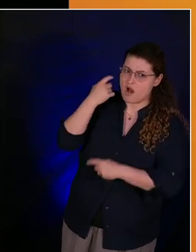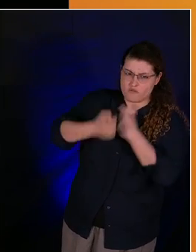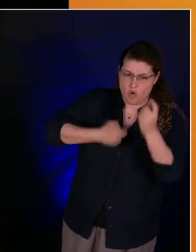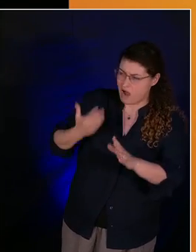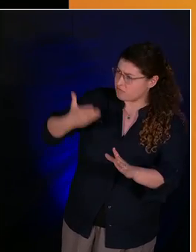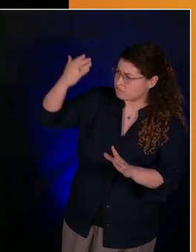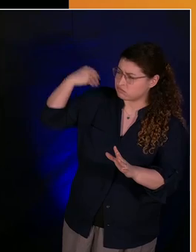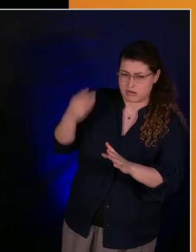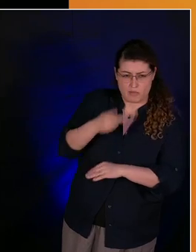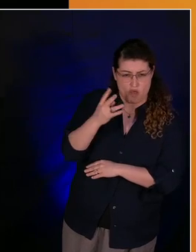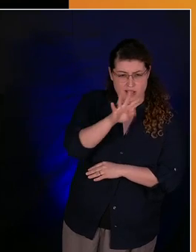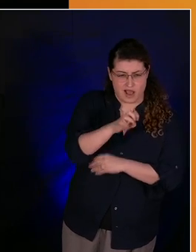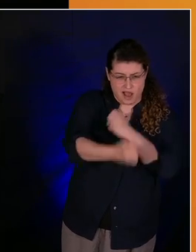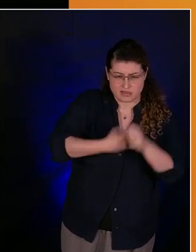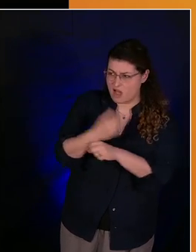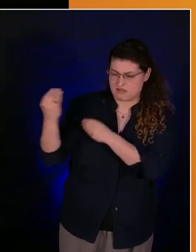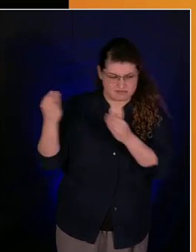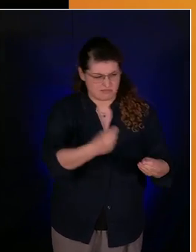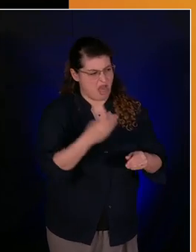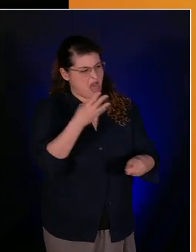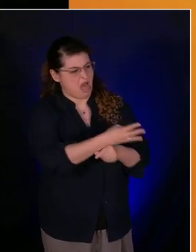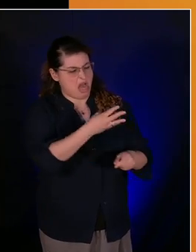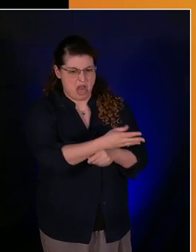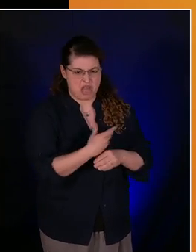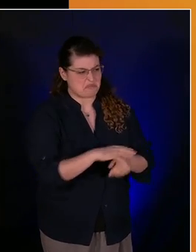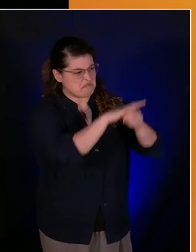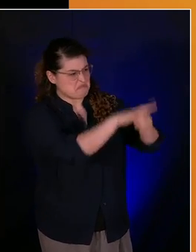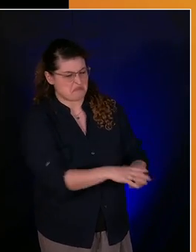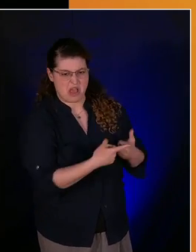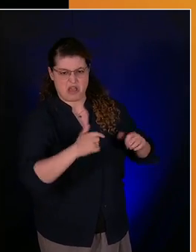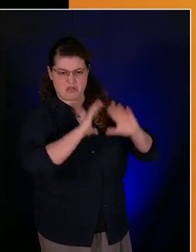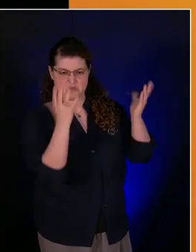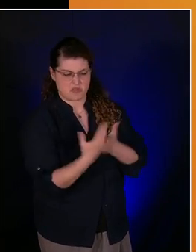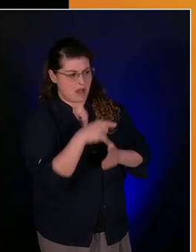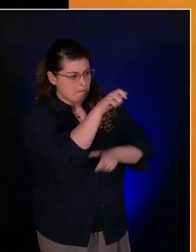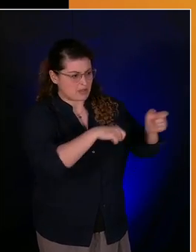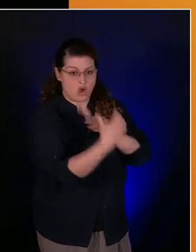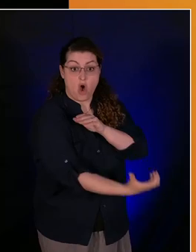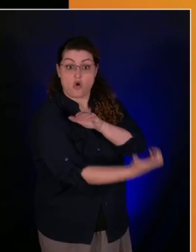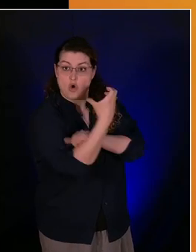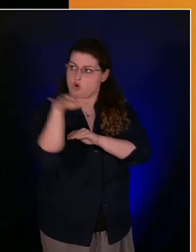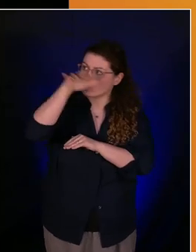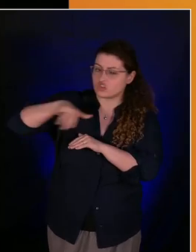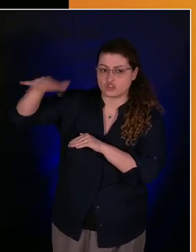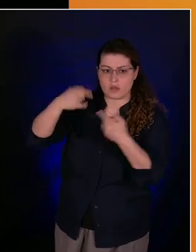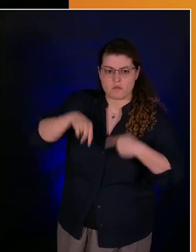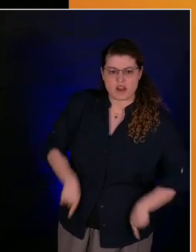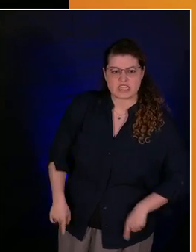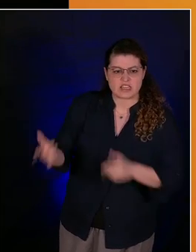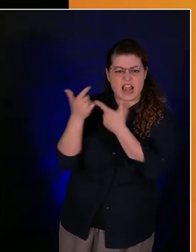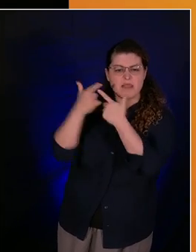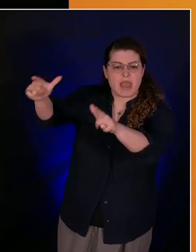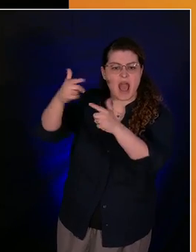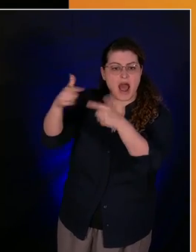ans qui humilie méprise réprime tous ceux qui s'opposent à leur politique libérale